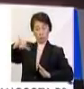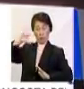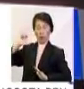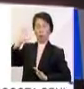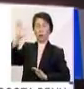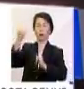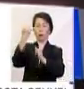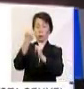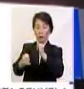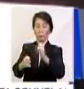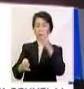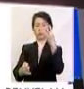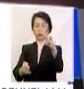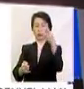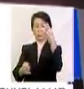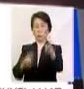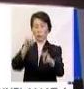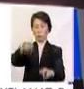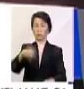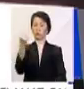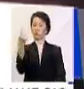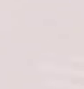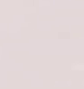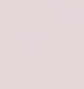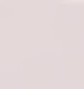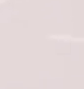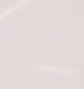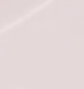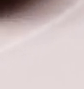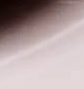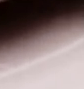akan berakhir pada 16 November ini.